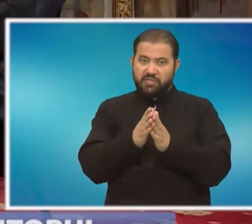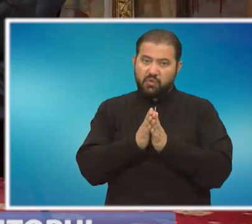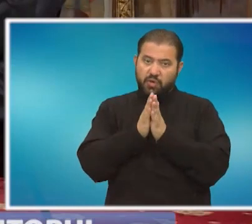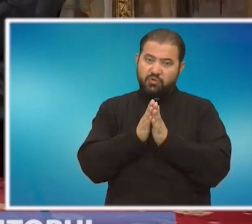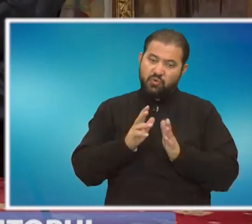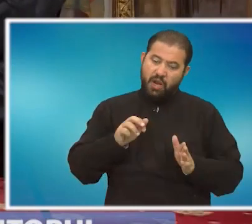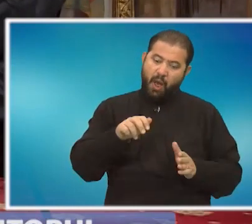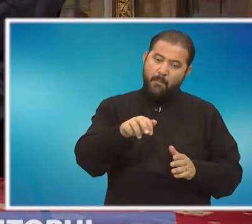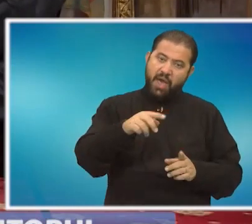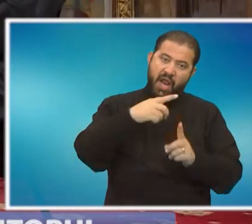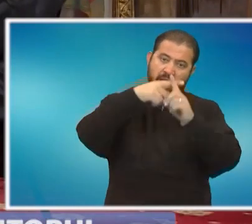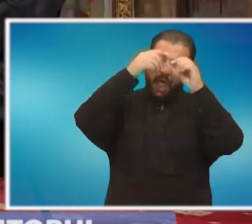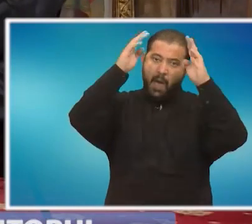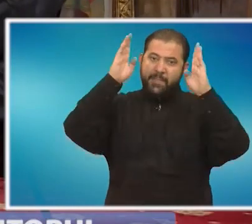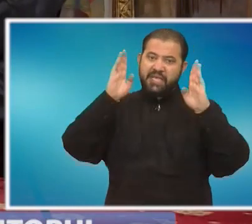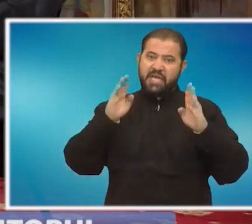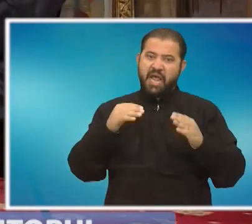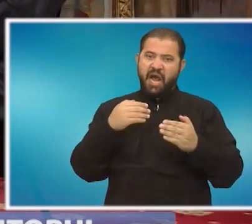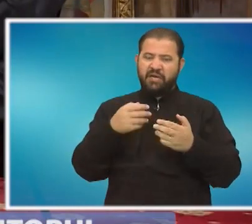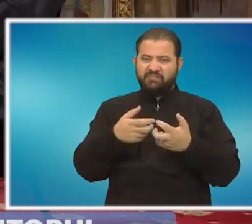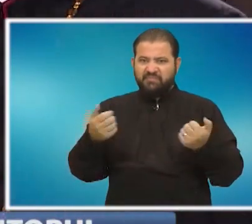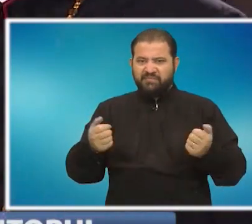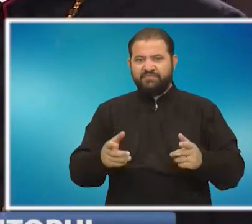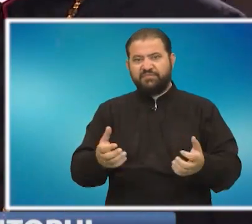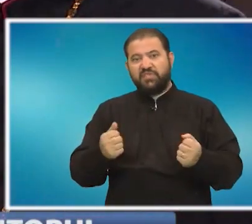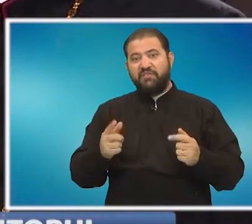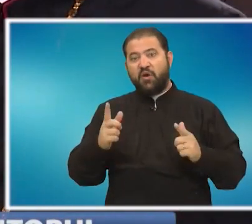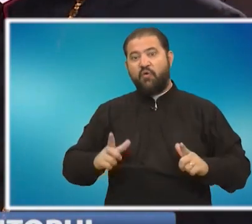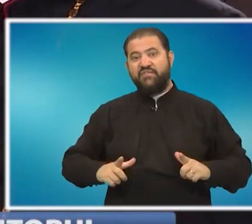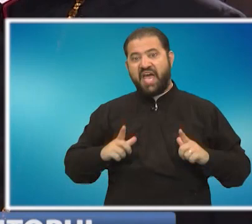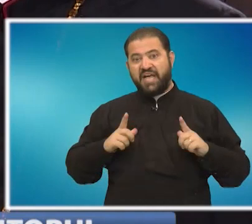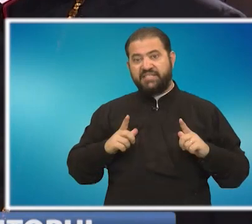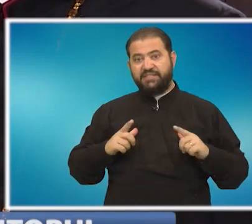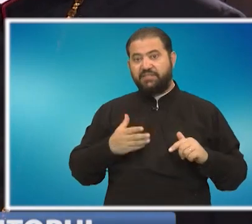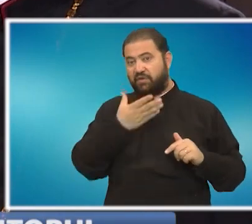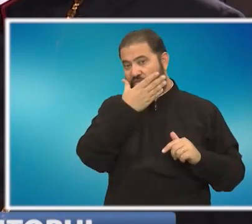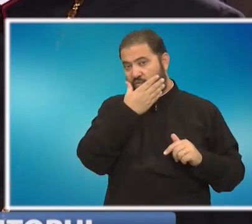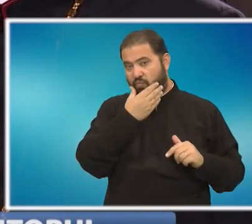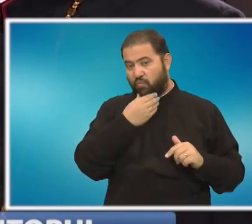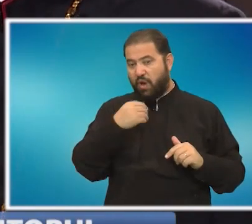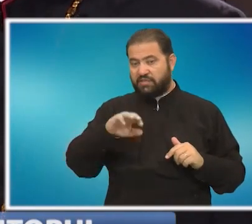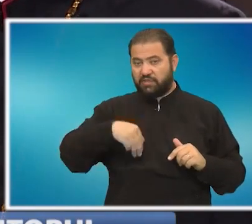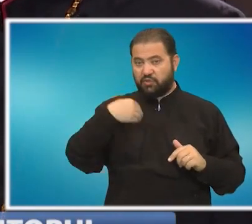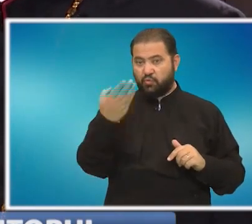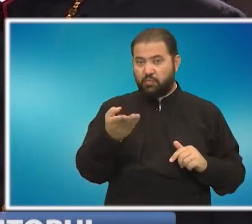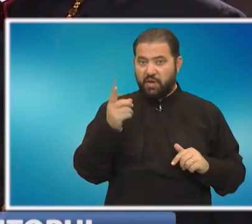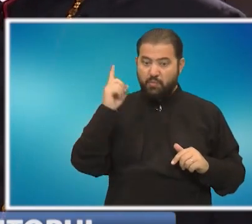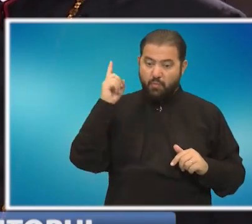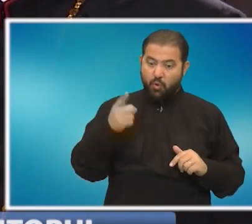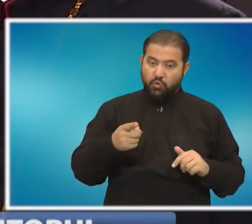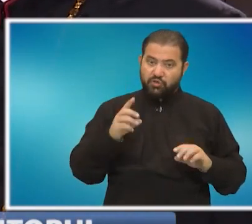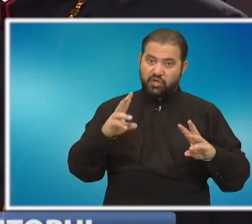fără rugăciune, fără mers la biserică, fără a duce o viață în conformitate cu poruncile